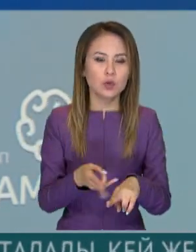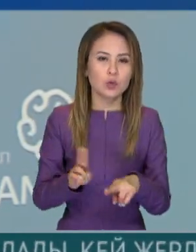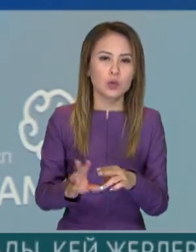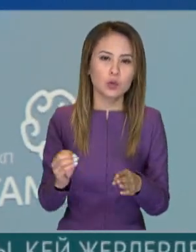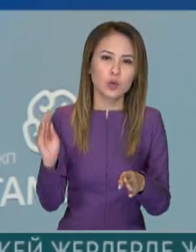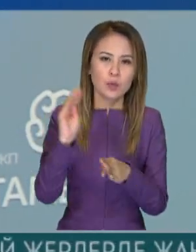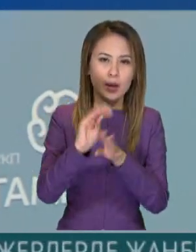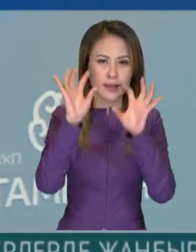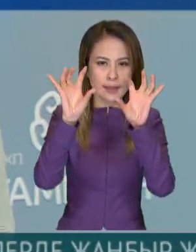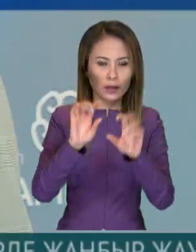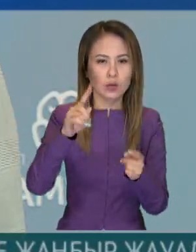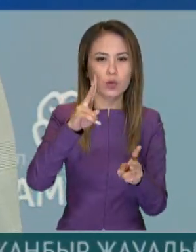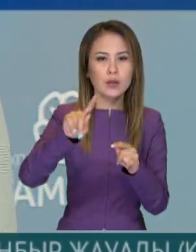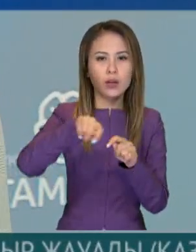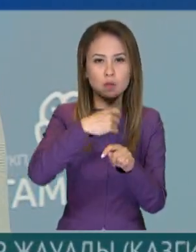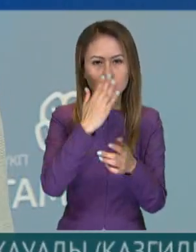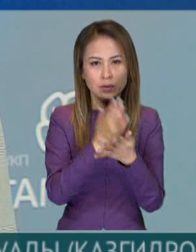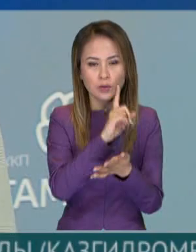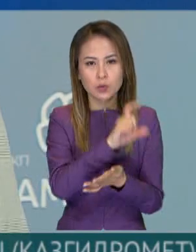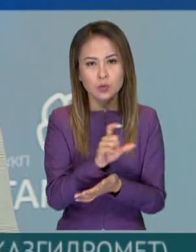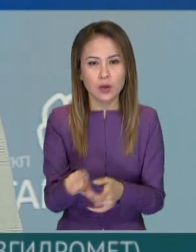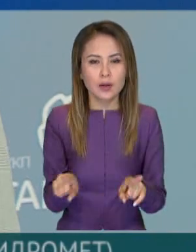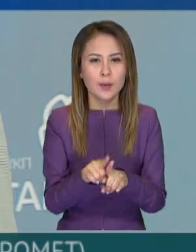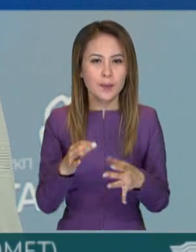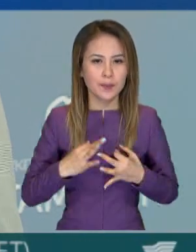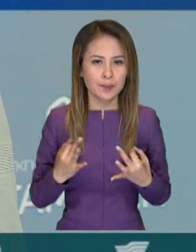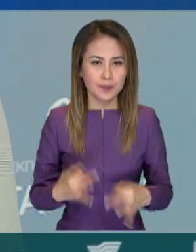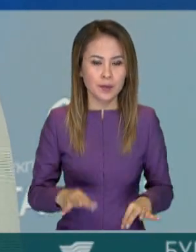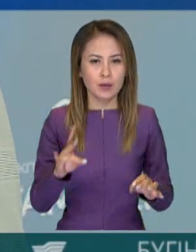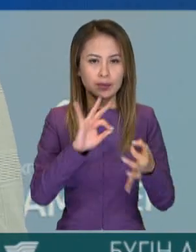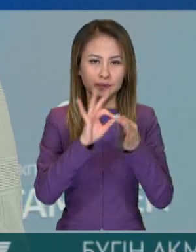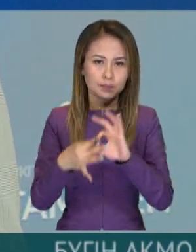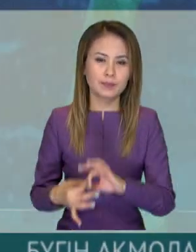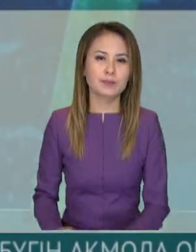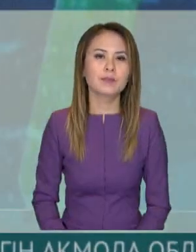қарамастан заң бұзған кәсіпорындар бар. Енді бүгін оның алдын алу мен ережелерін түсіндіреміз.